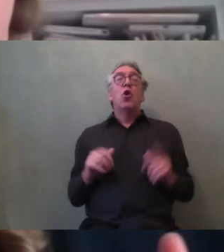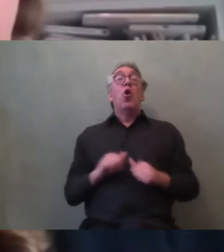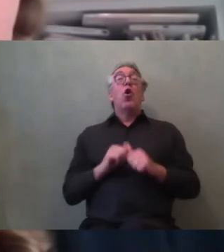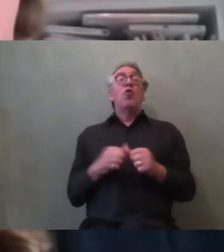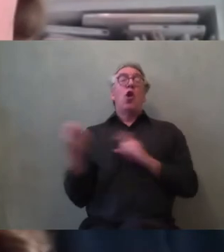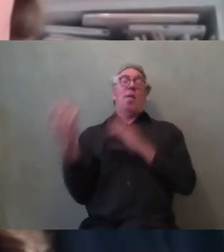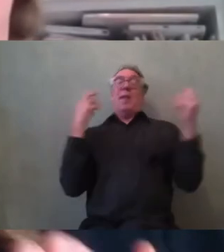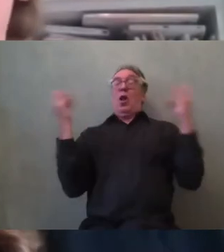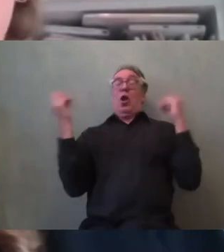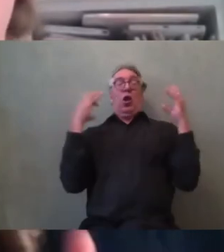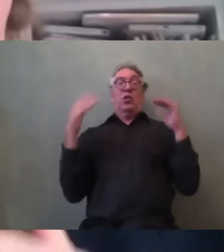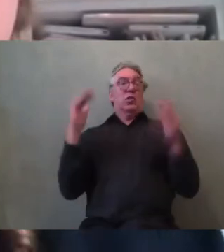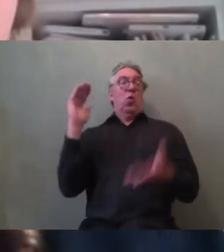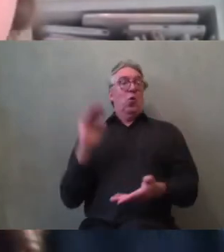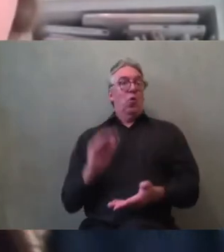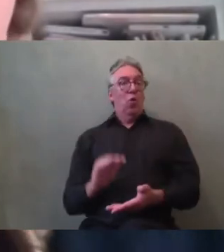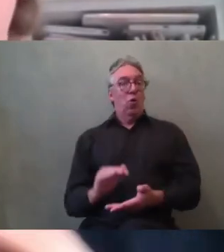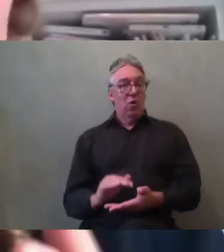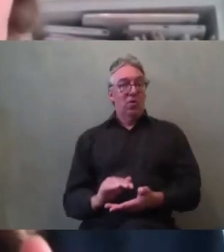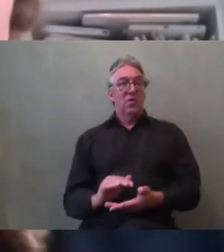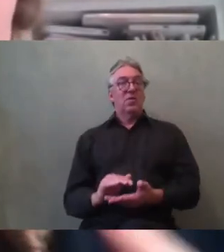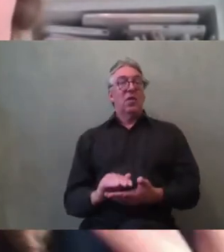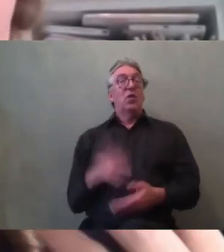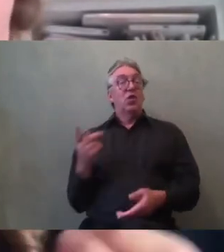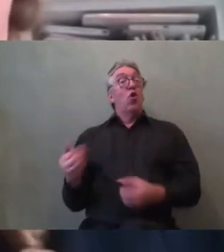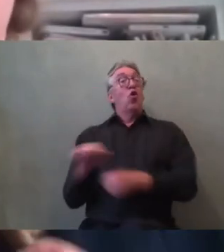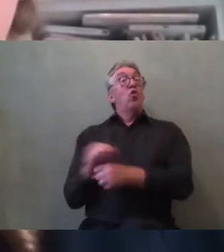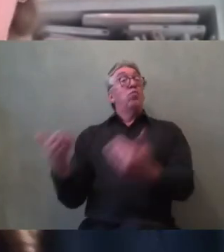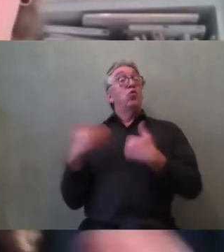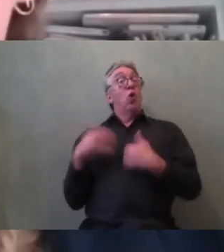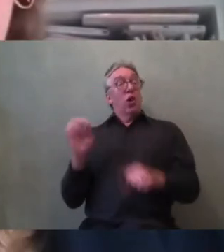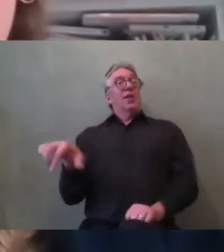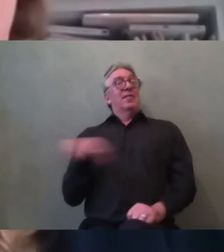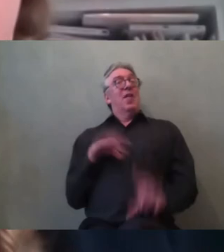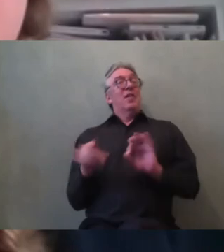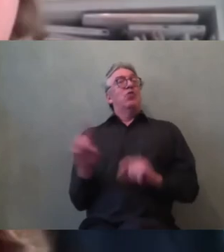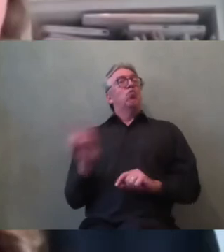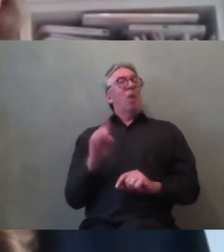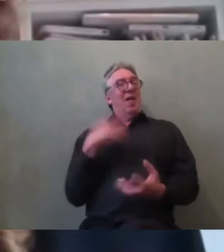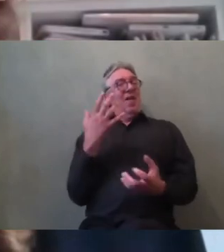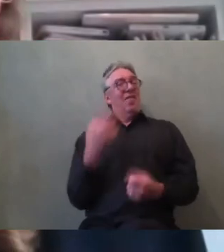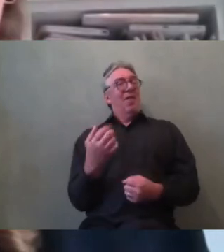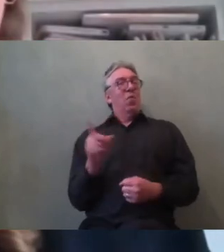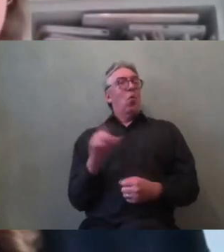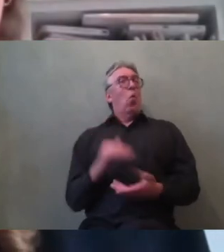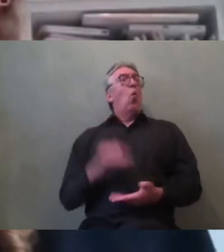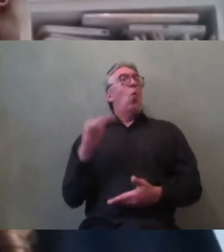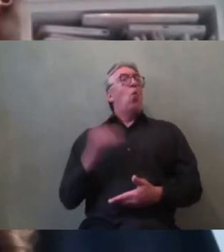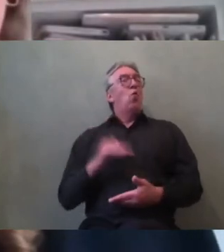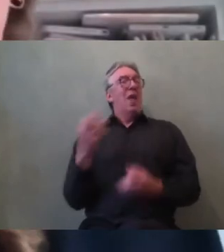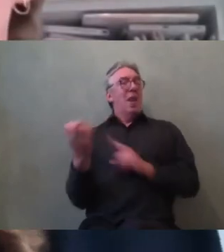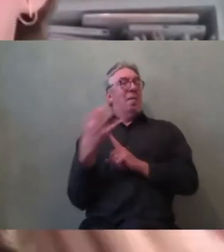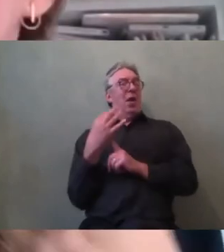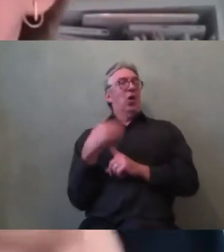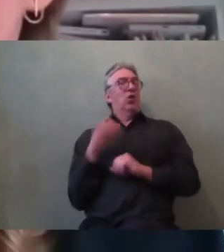biedt aan de bezoeker om prikkels te kiezen die zij willen aankunnen als het ware. En